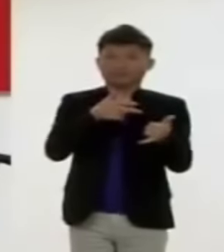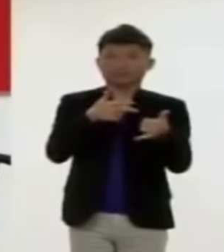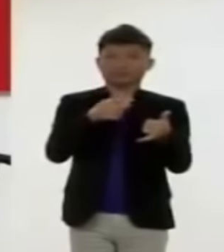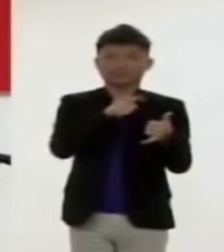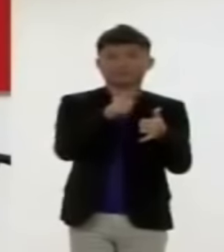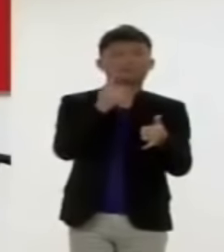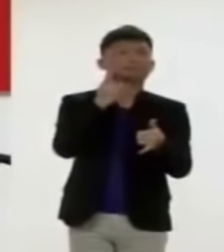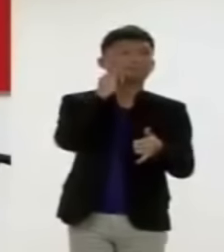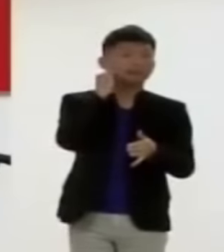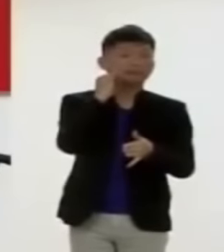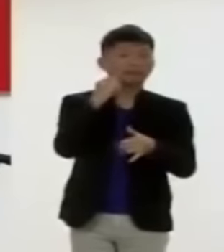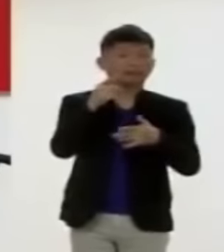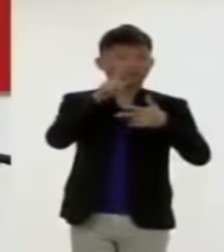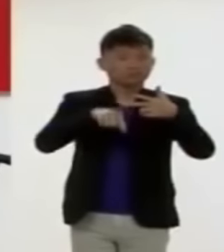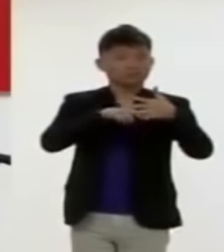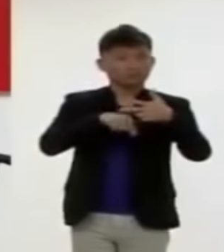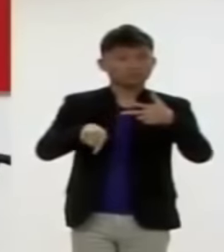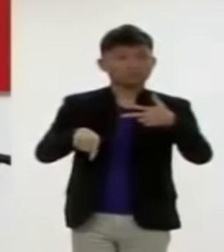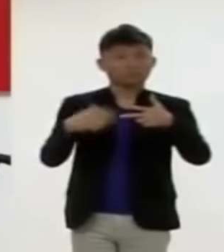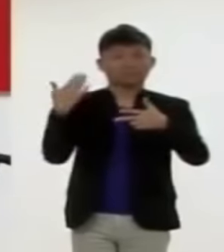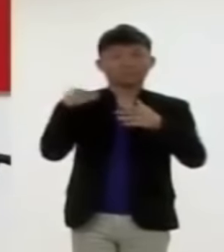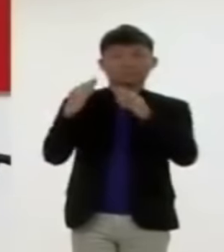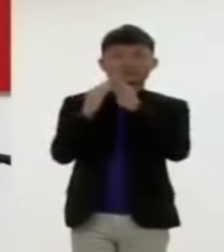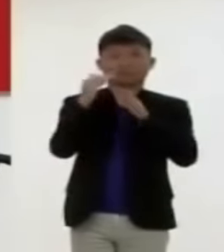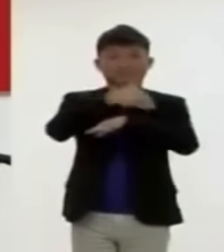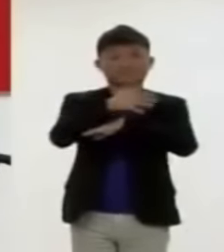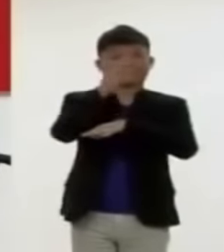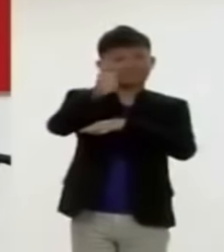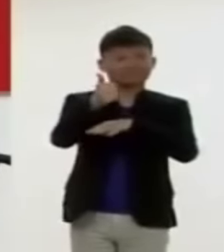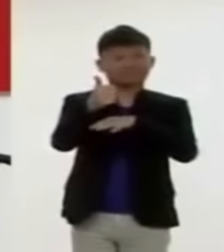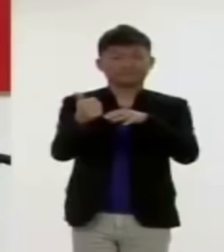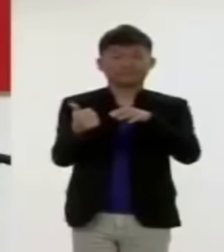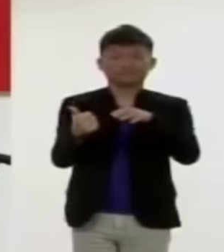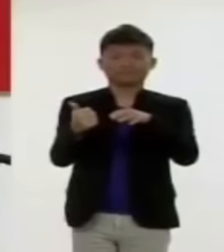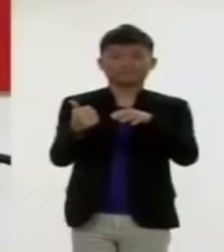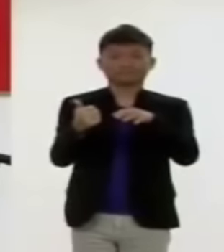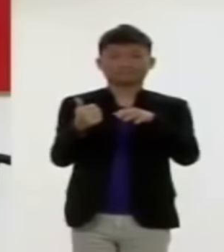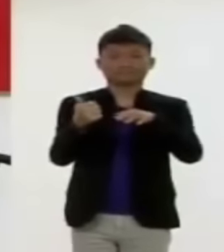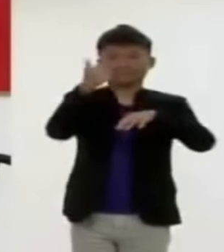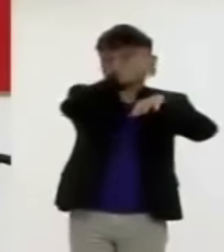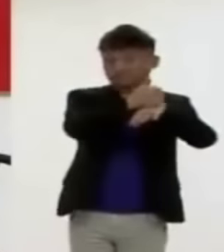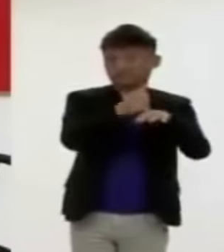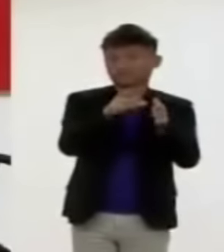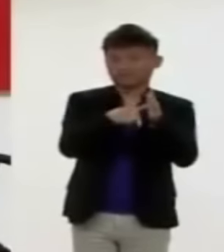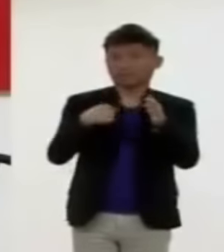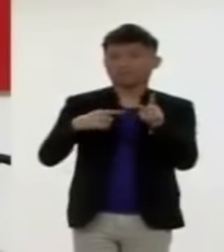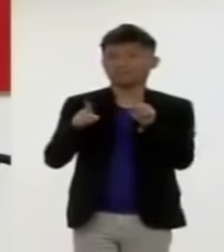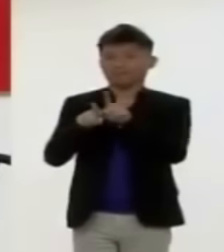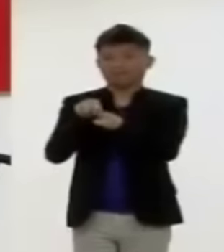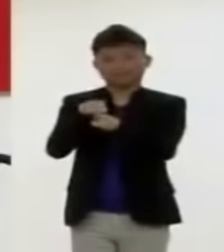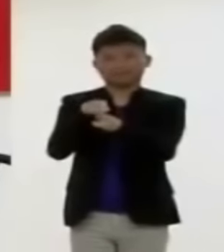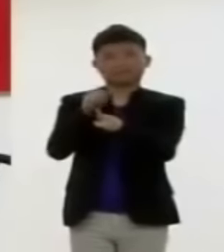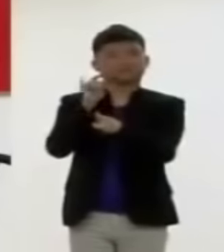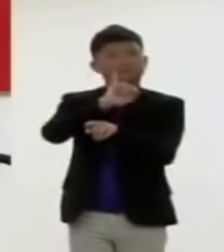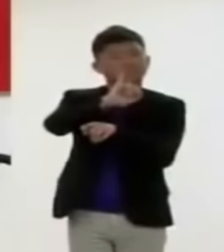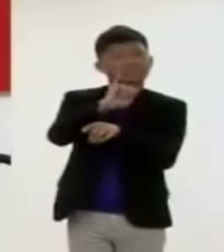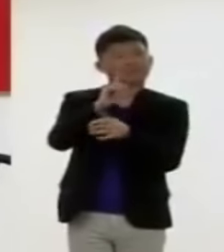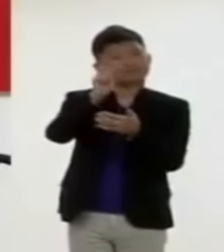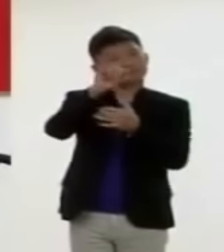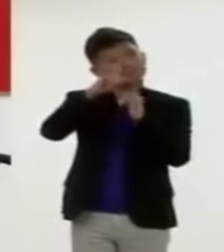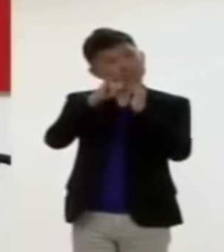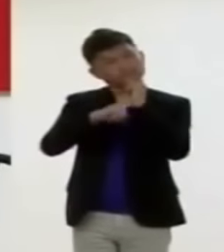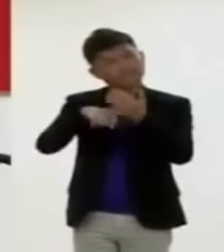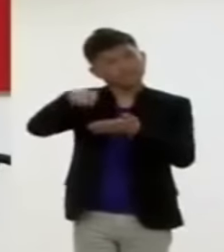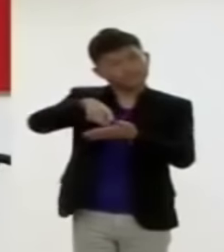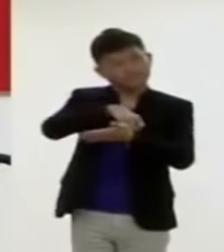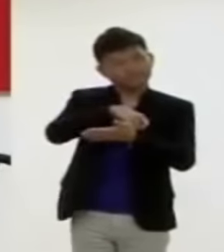朱立伦当桃园县长的时候，我陪着桃园的妈妈写出他们妈妈的故事。云林大一的一个